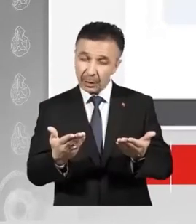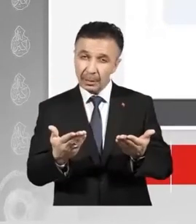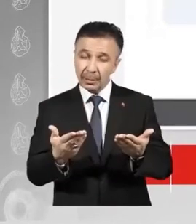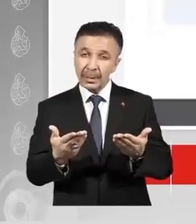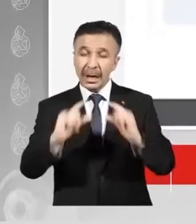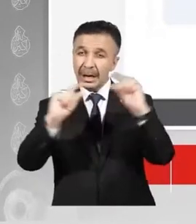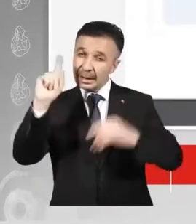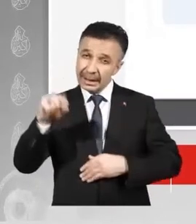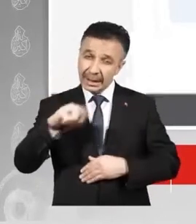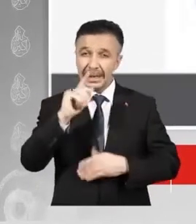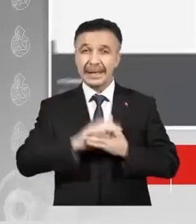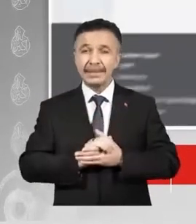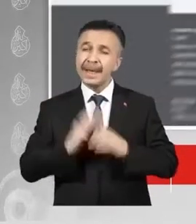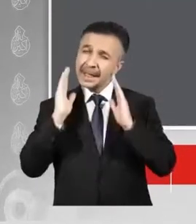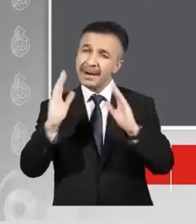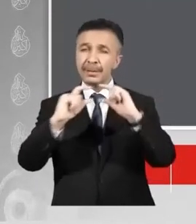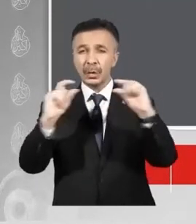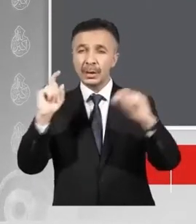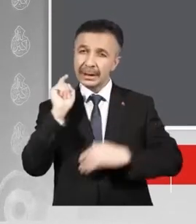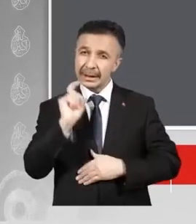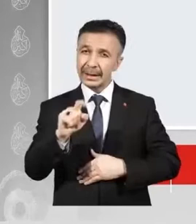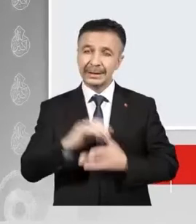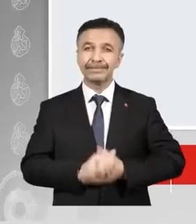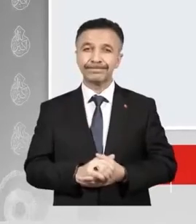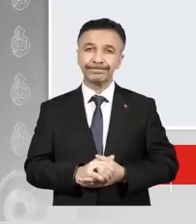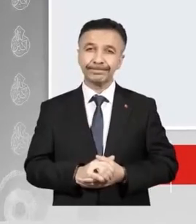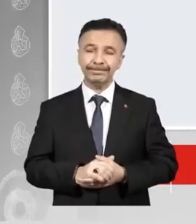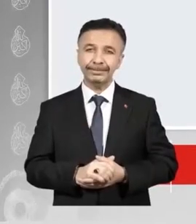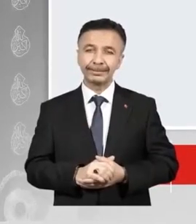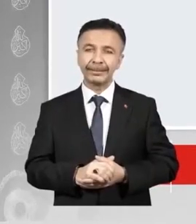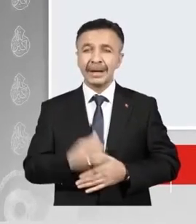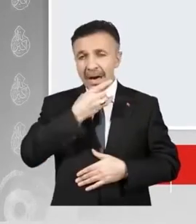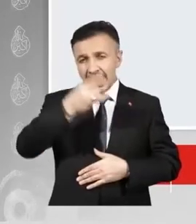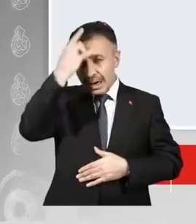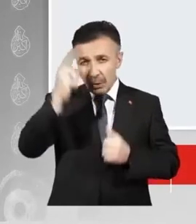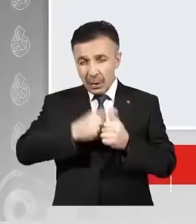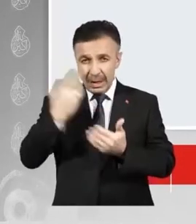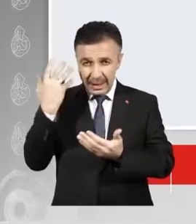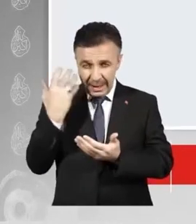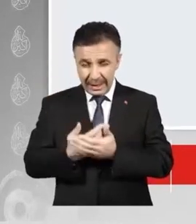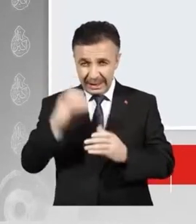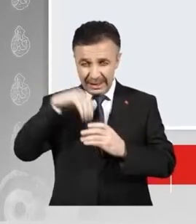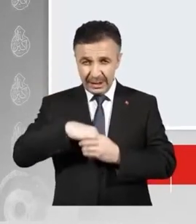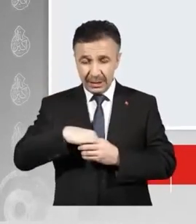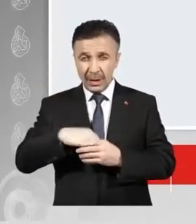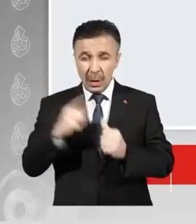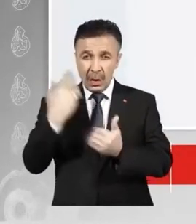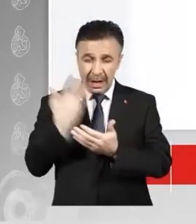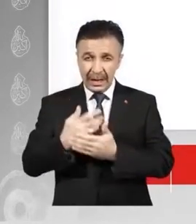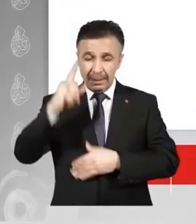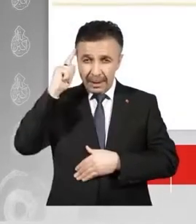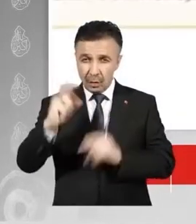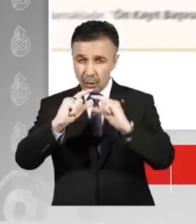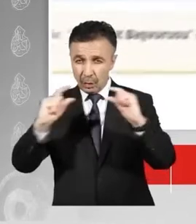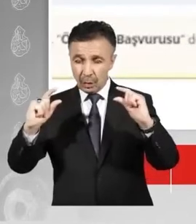ve kabul ediyorum alanını işaretleyerek devam et butonunu tıklayınız. Hac ön kayıt için ön